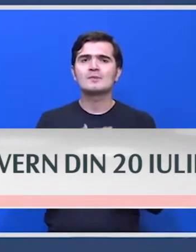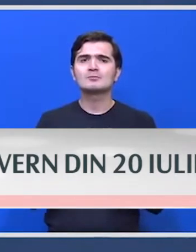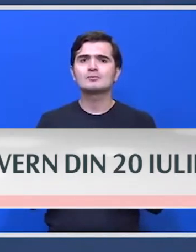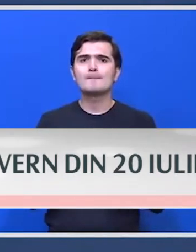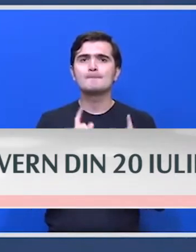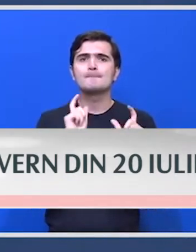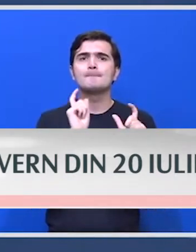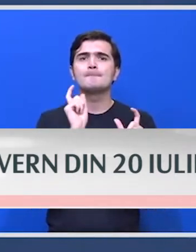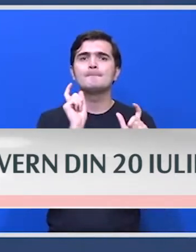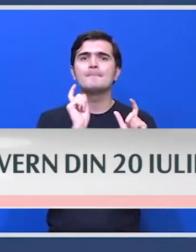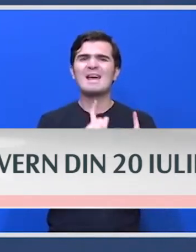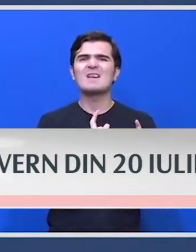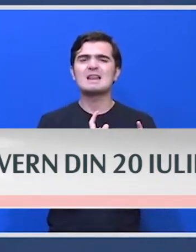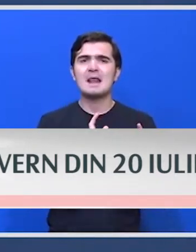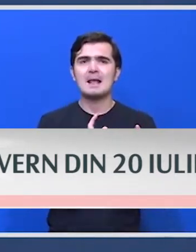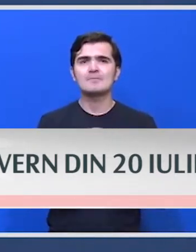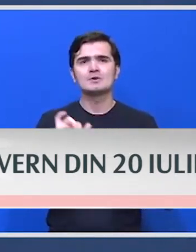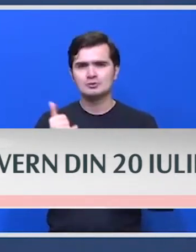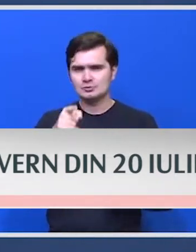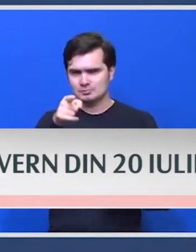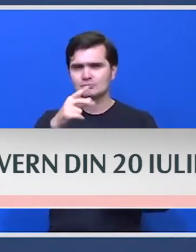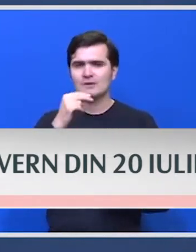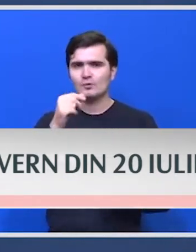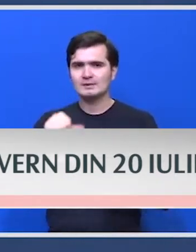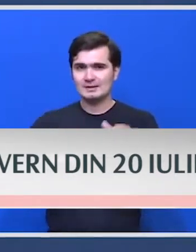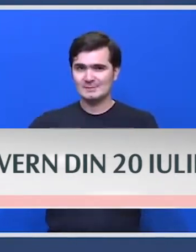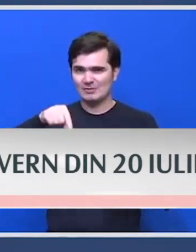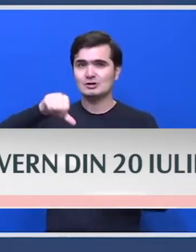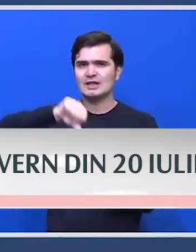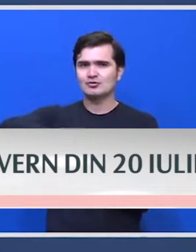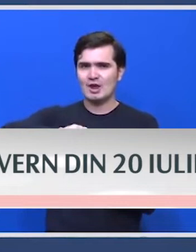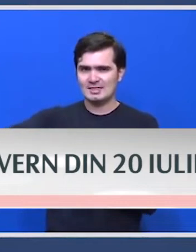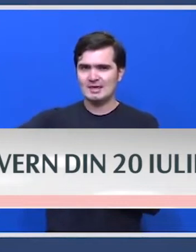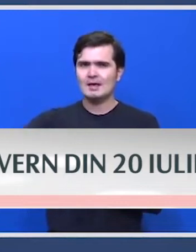prevenire. Iar centrele despre care vorbiți dumneavoastră sunt